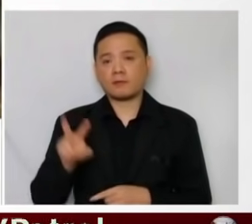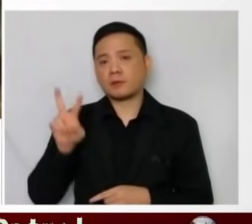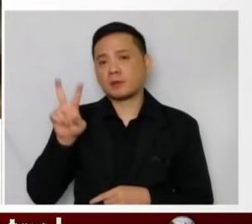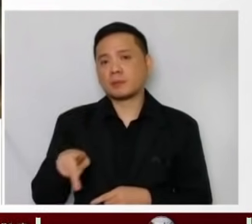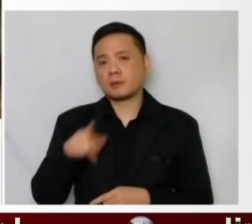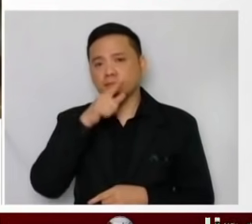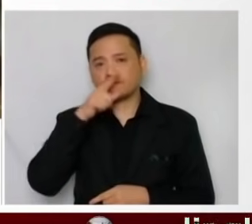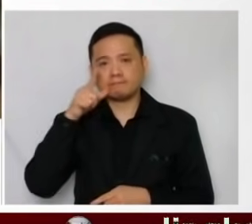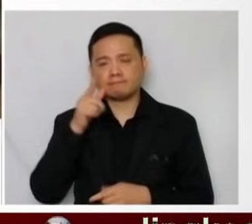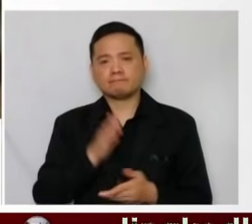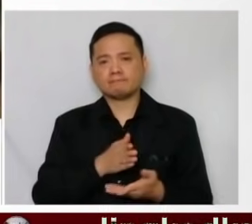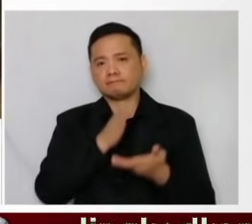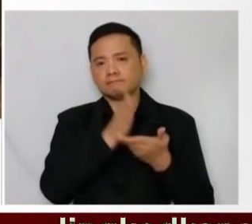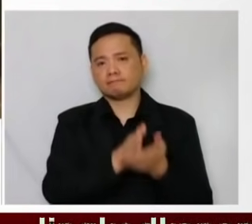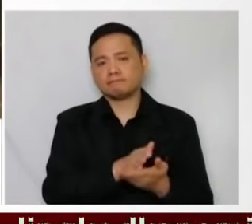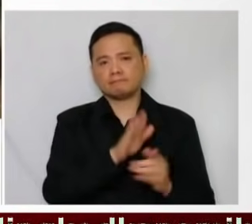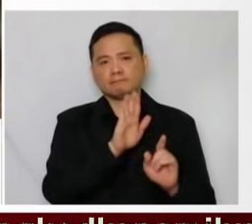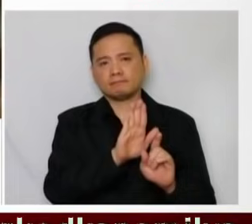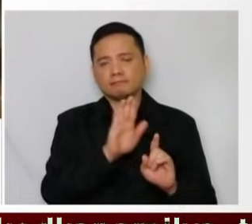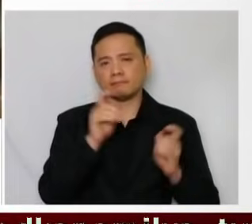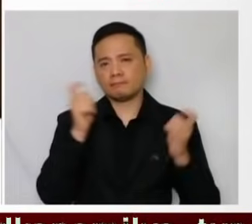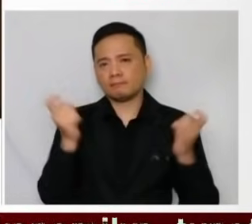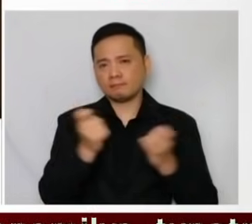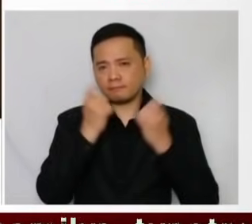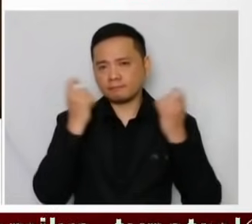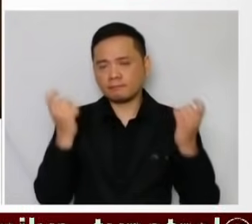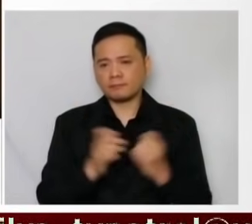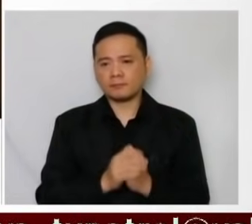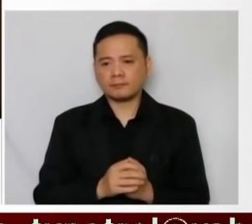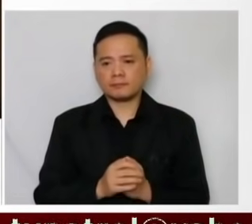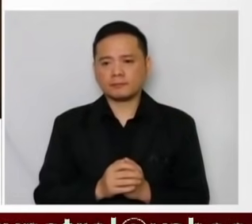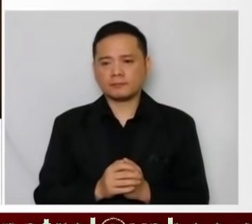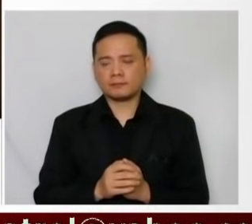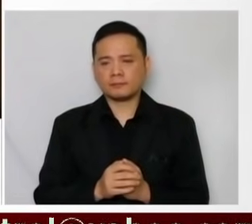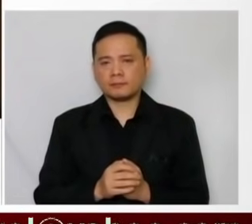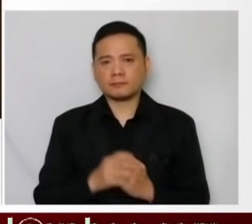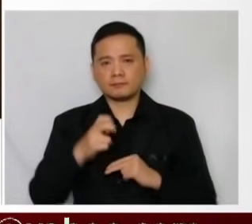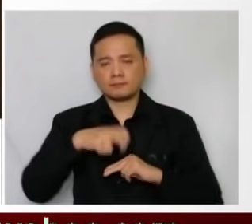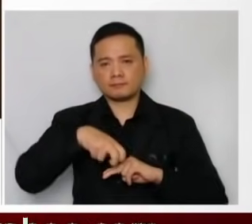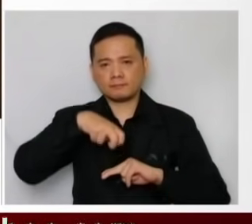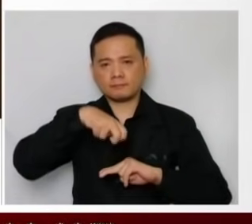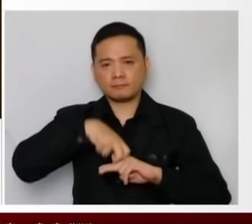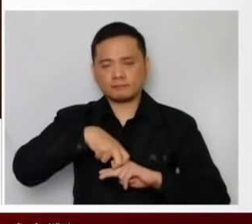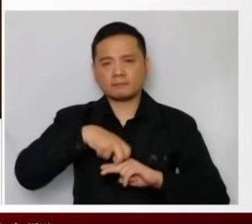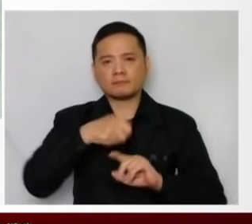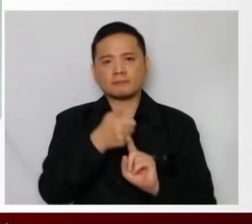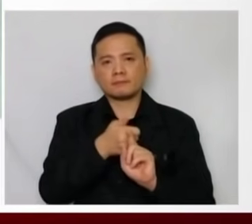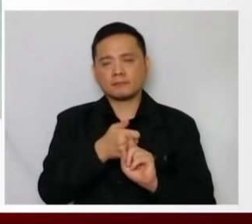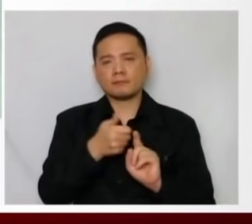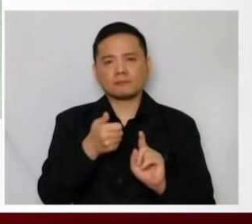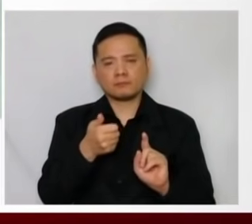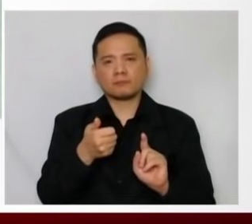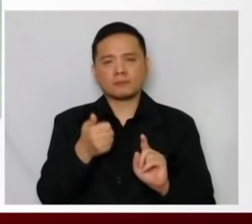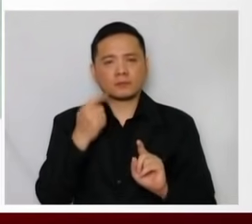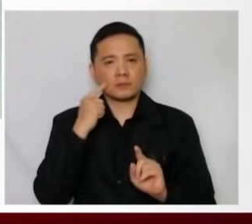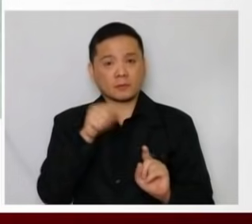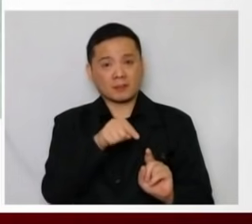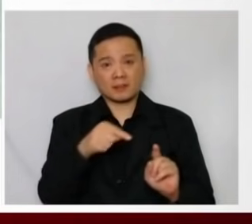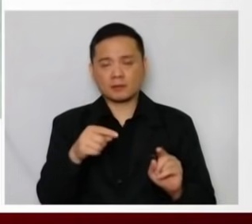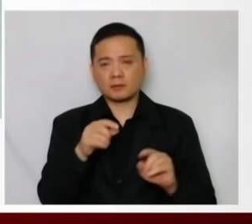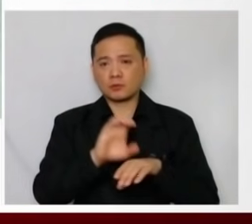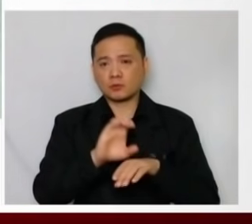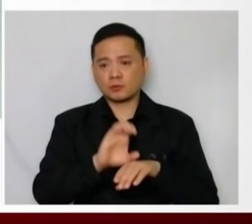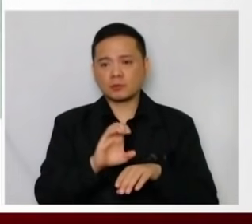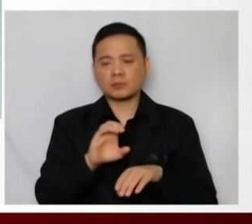Robredo sa seremonya na naisagawa sa tulong ng Society of Divine Word, JPIC Office. Marami pa